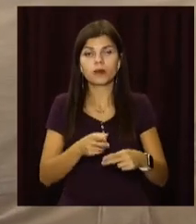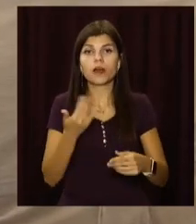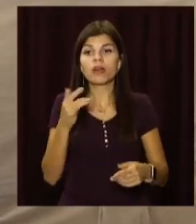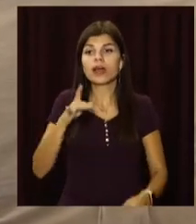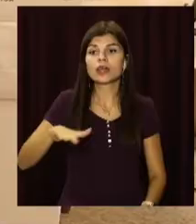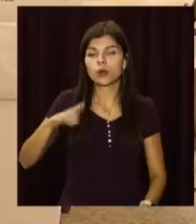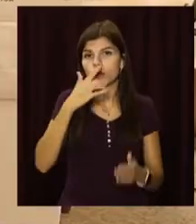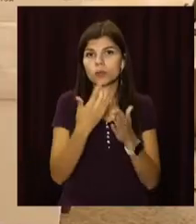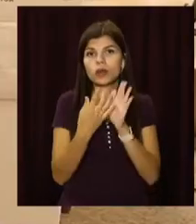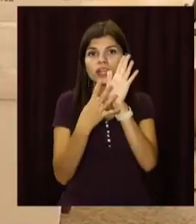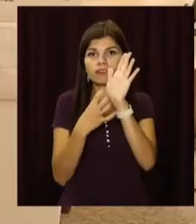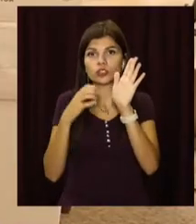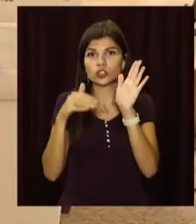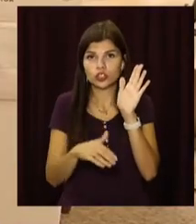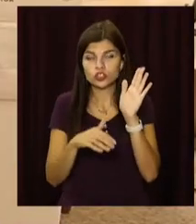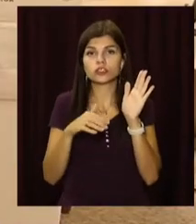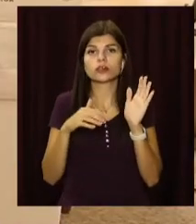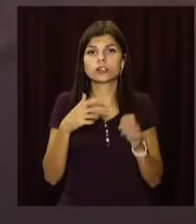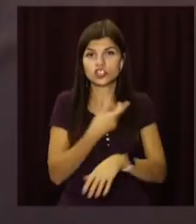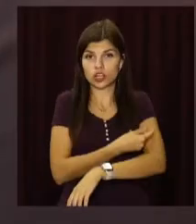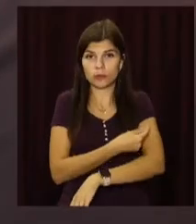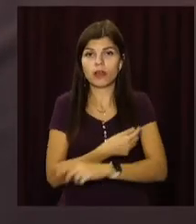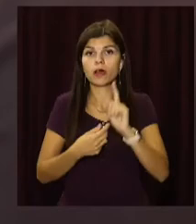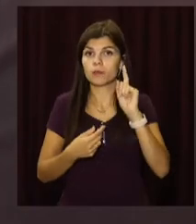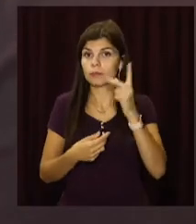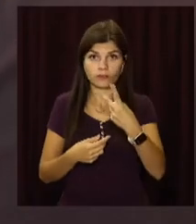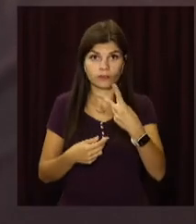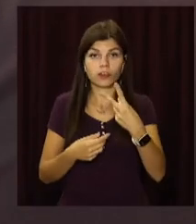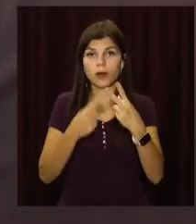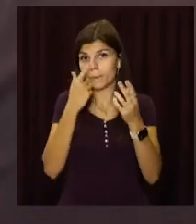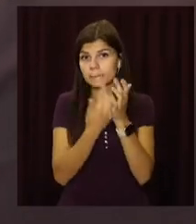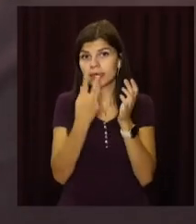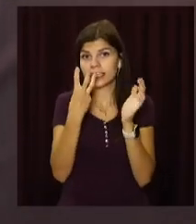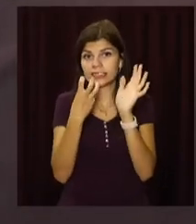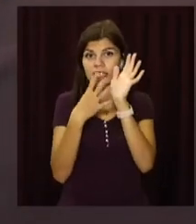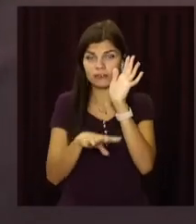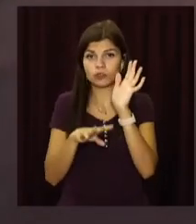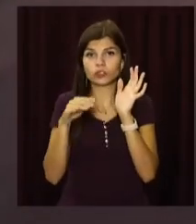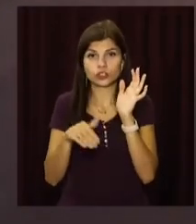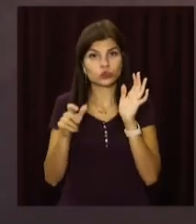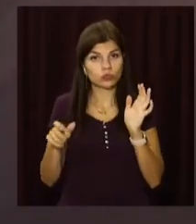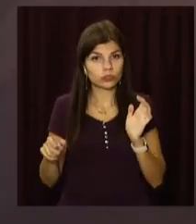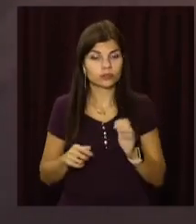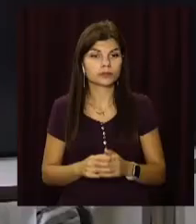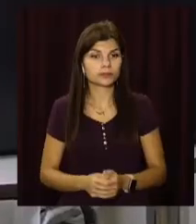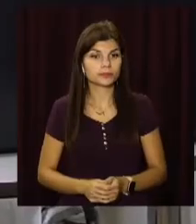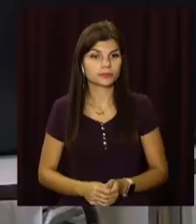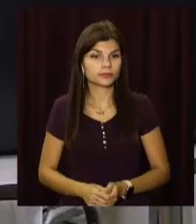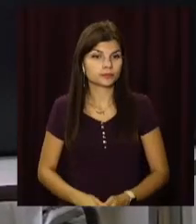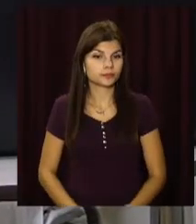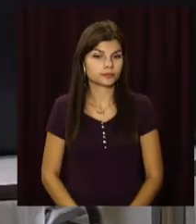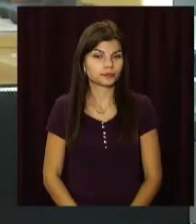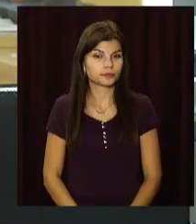вже зробили понад 900 тисяч щеплень. Двома дозами вакцинували майже 390 тисяч людей.